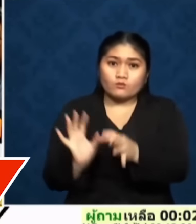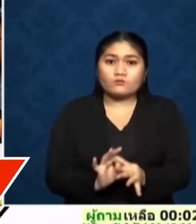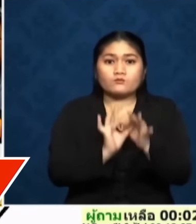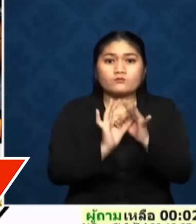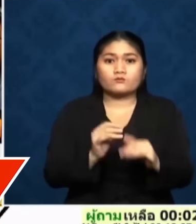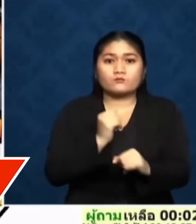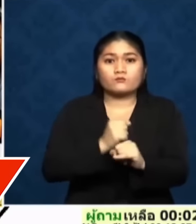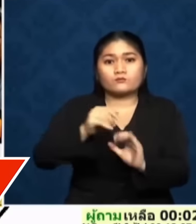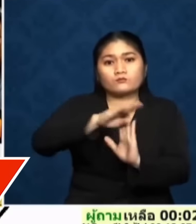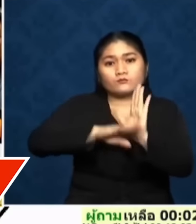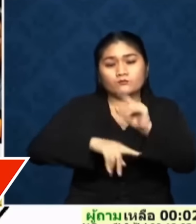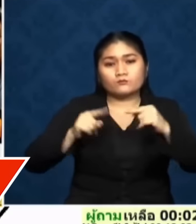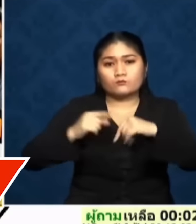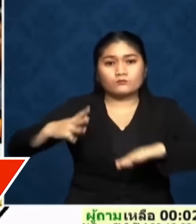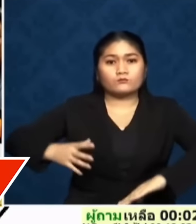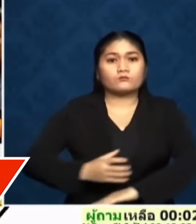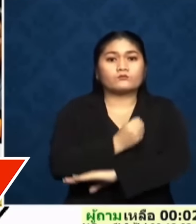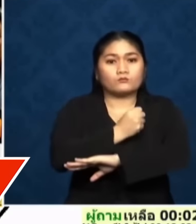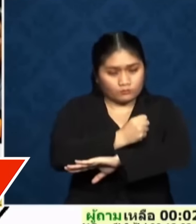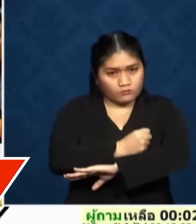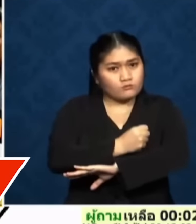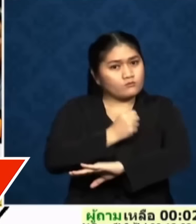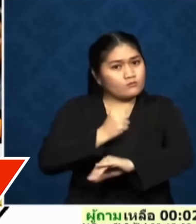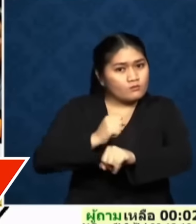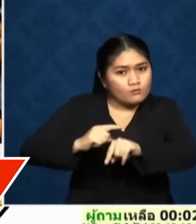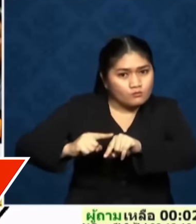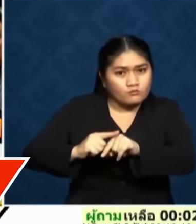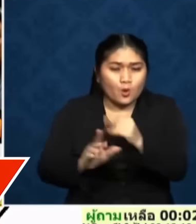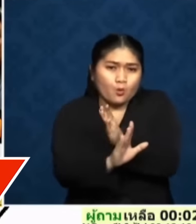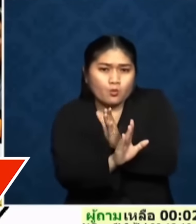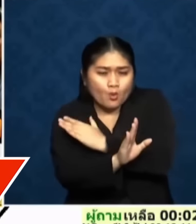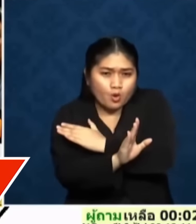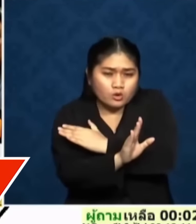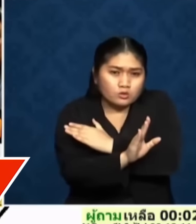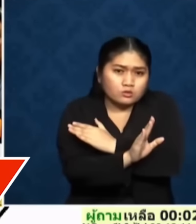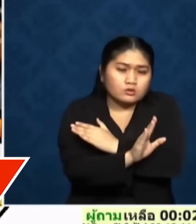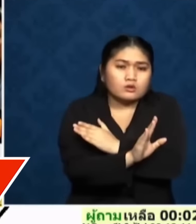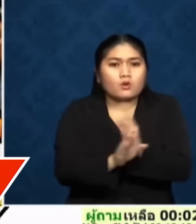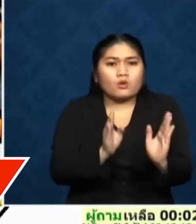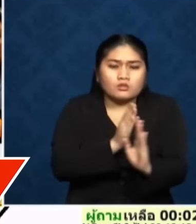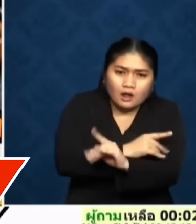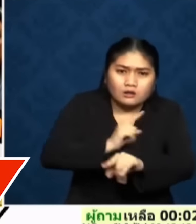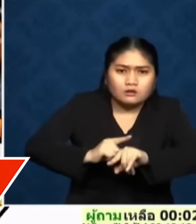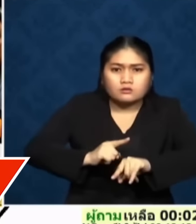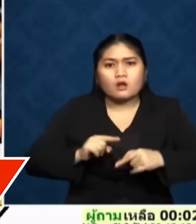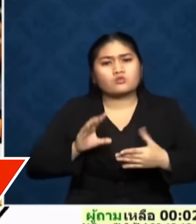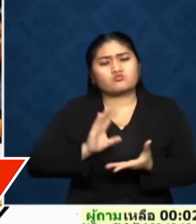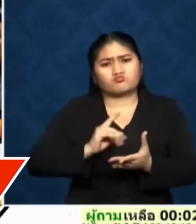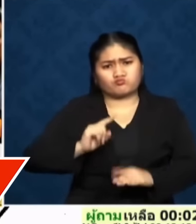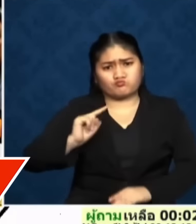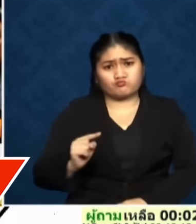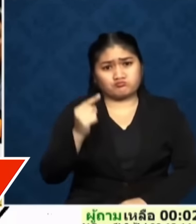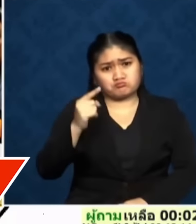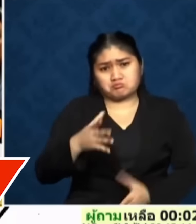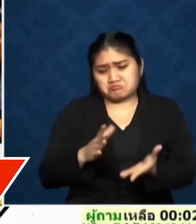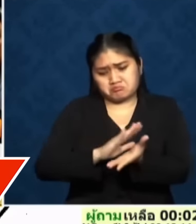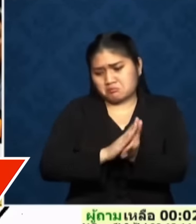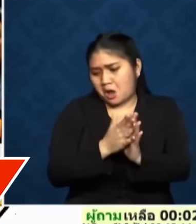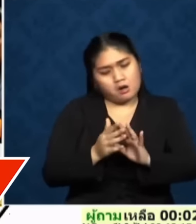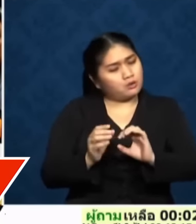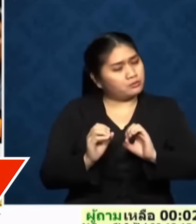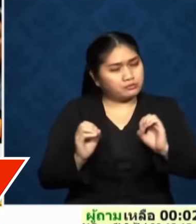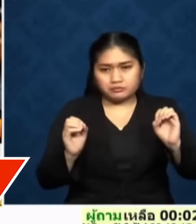ำเนินคดีทางการเมืองนะครับตั้งแต่ก่อนและก็หลังการมีรัฐบาลชุดใหม่นี่นะครับมันแทบไม่ได้เปลี่ยนแปลงไปเลยครับ